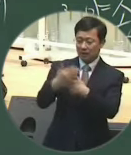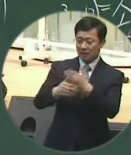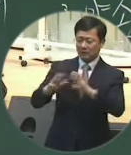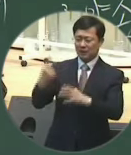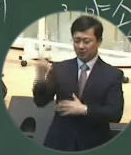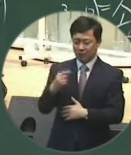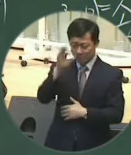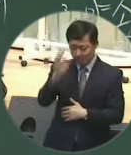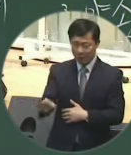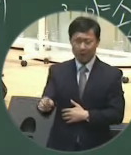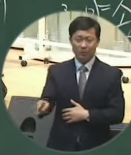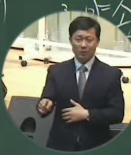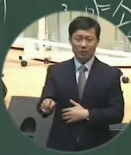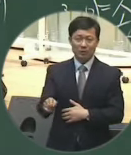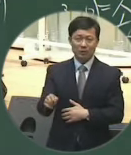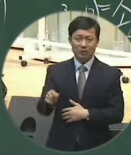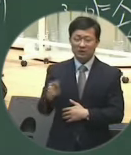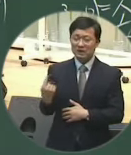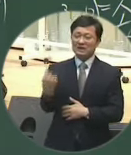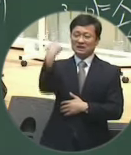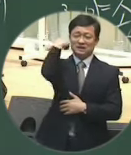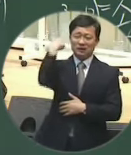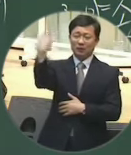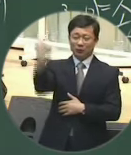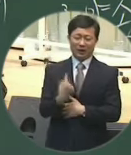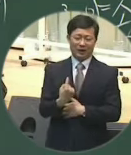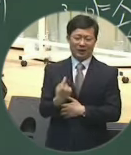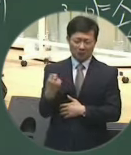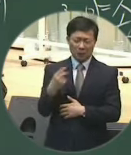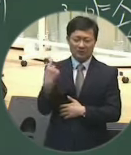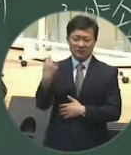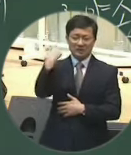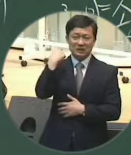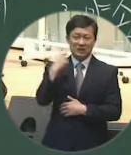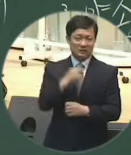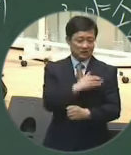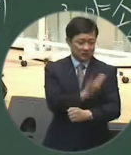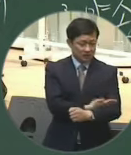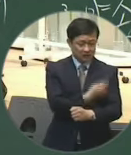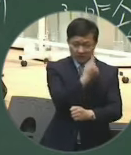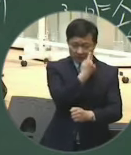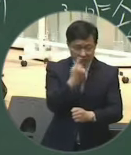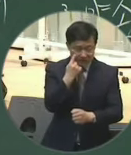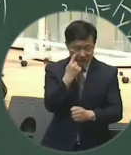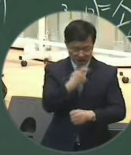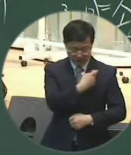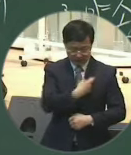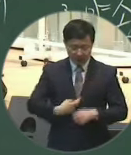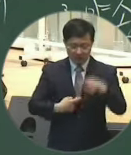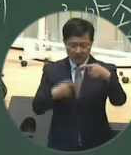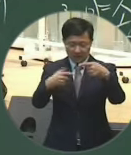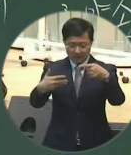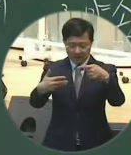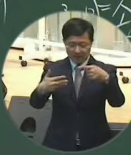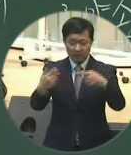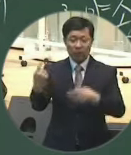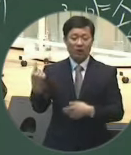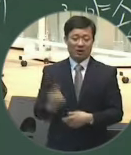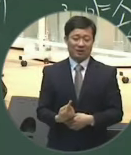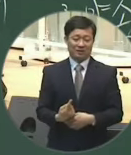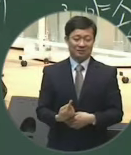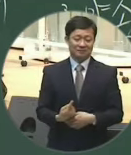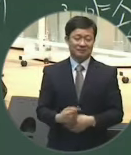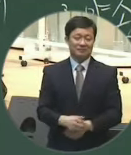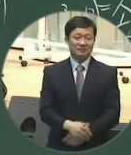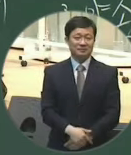what happens to you? The 그 answer of kingdom of God. 게 있어요. And then something else comes after that. 능력과 증인입니다. The power of God and being a witness.